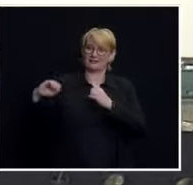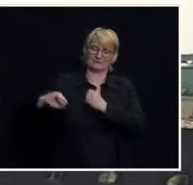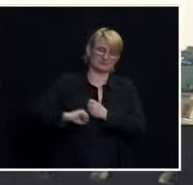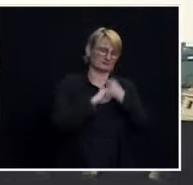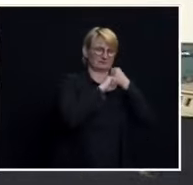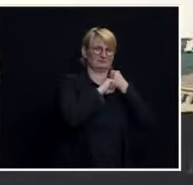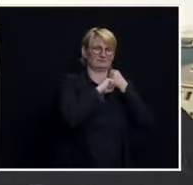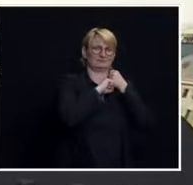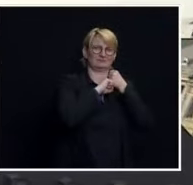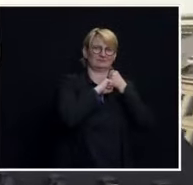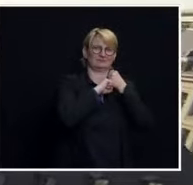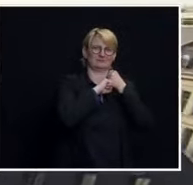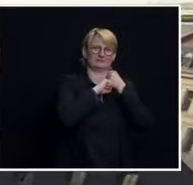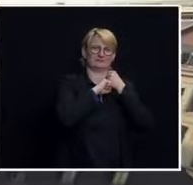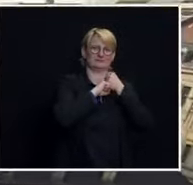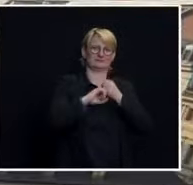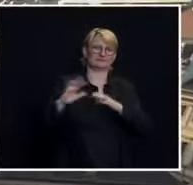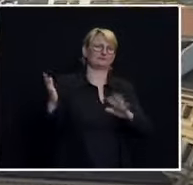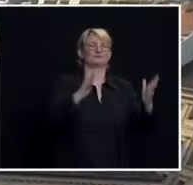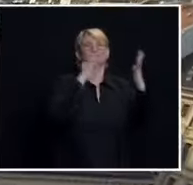Stütze.